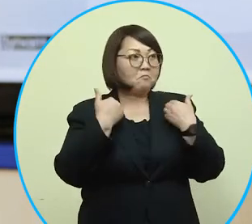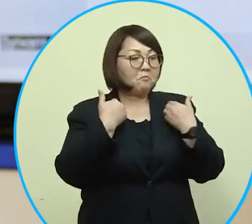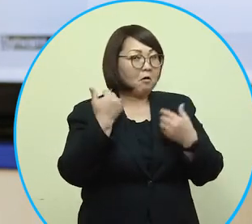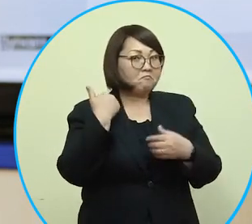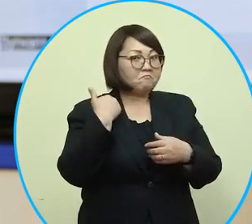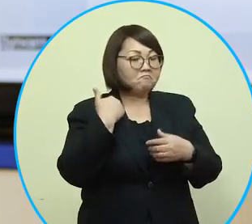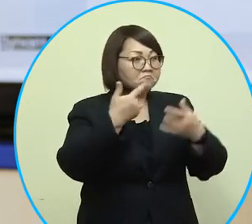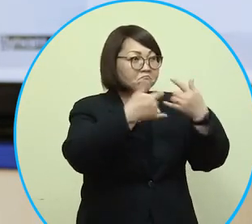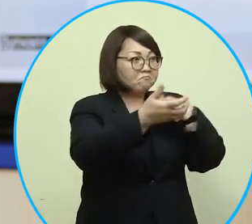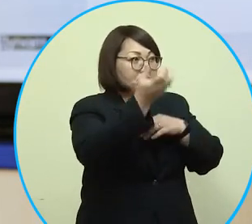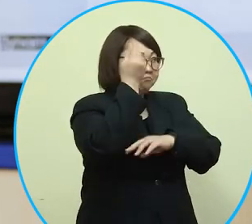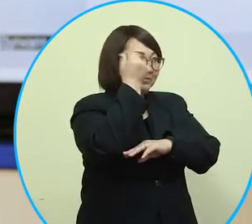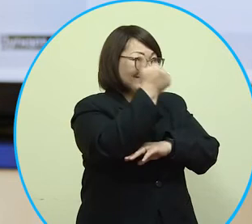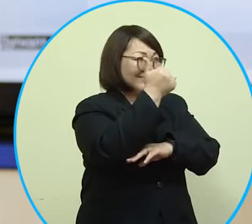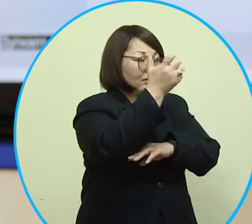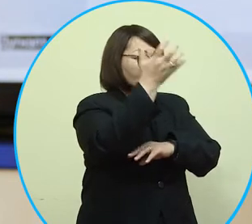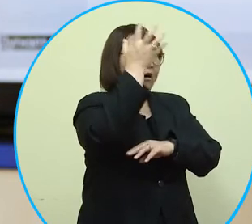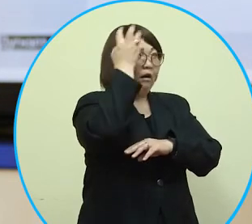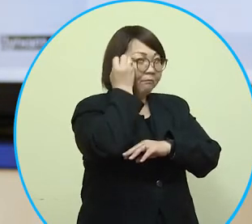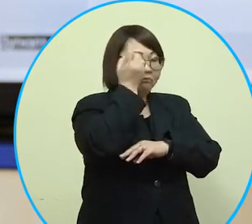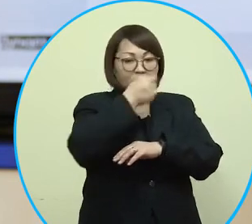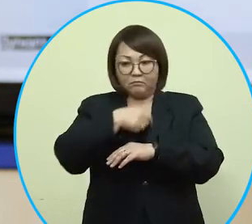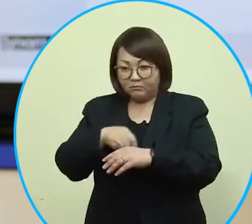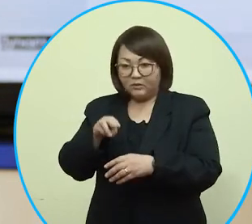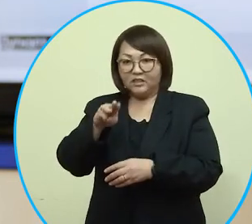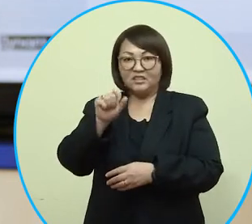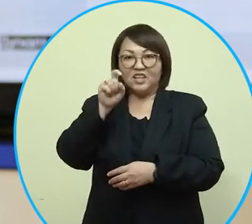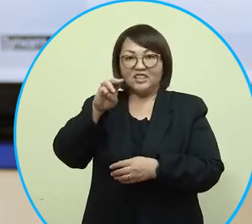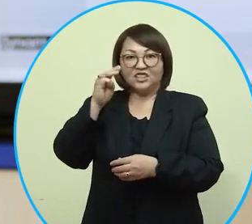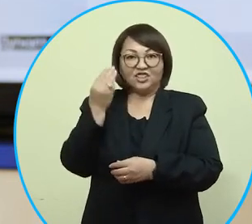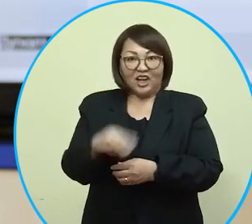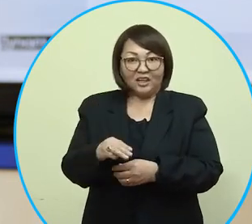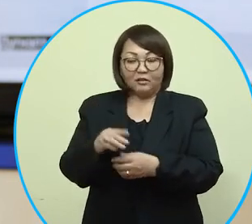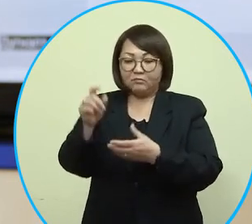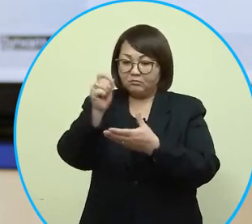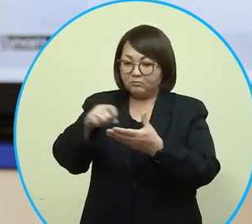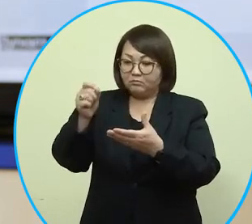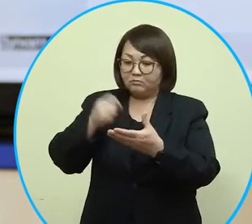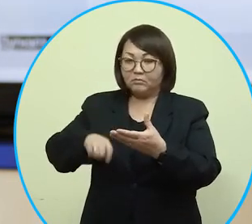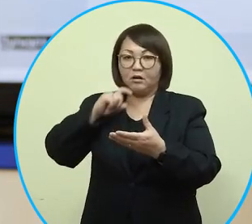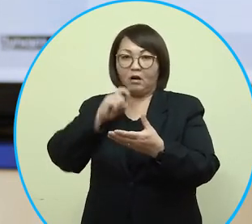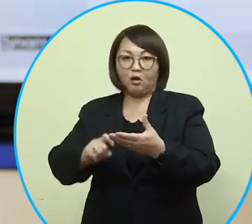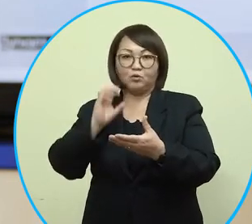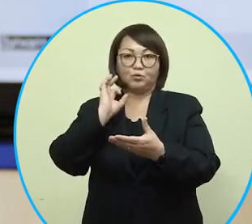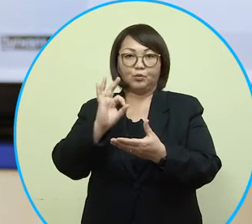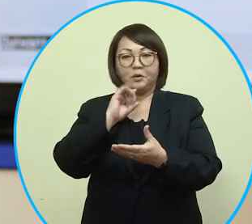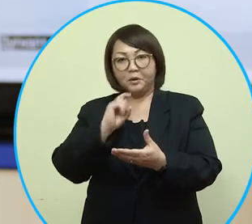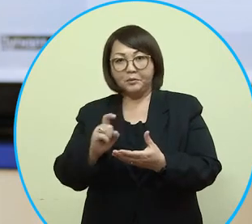хэччээлэээ эргэн санаад зүвийг сонголх хэлбэрэээр тээсэдийг ажиллааарай.